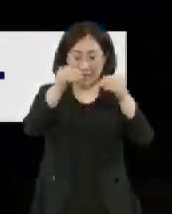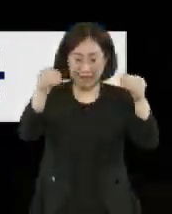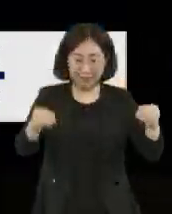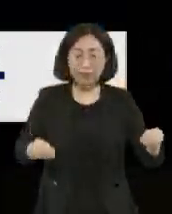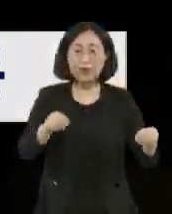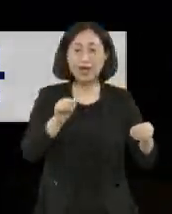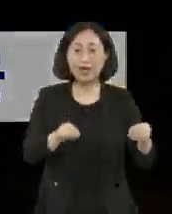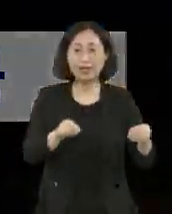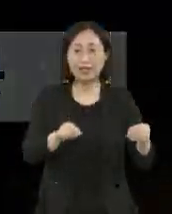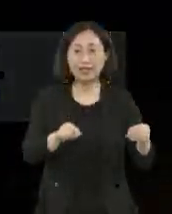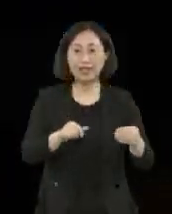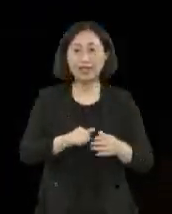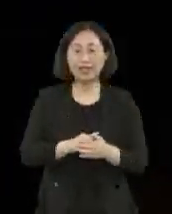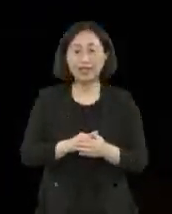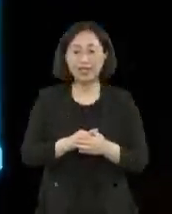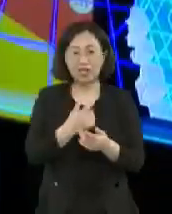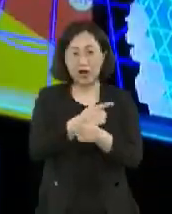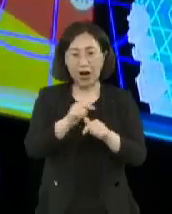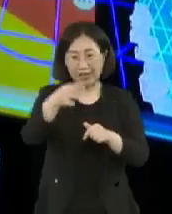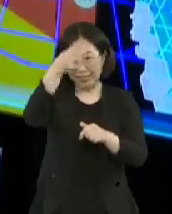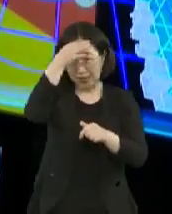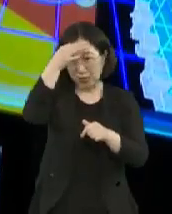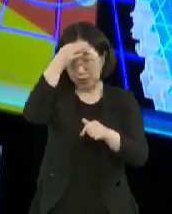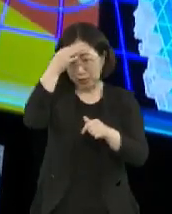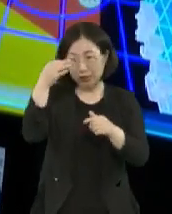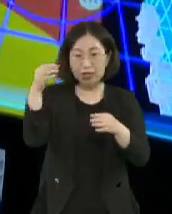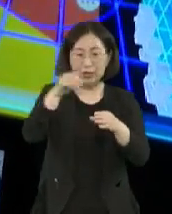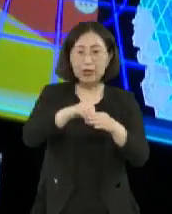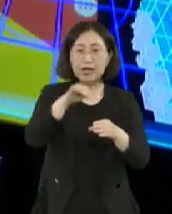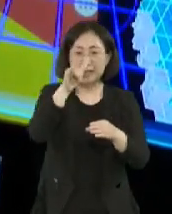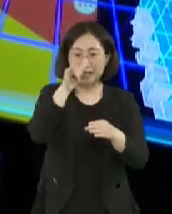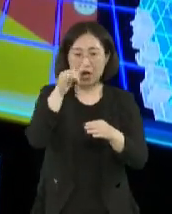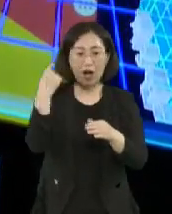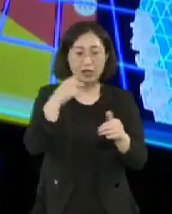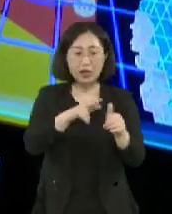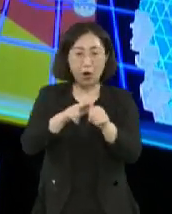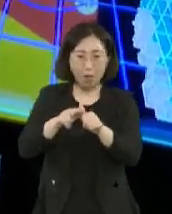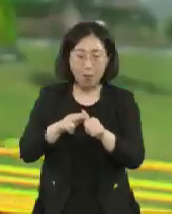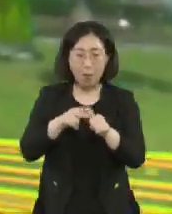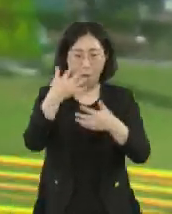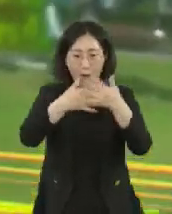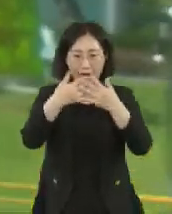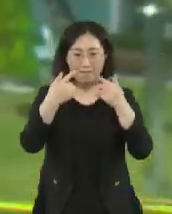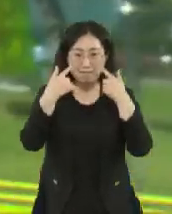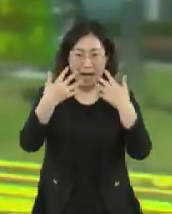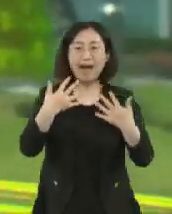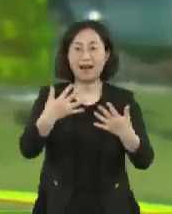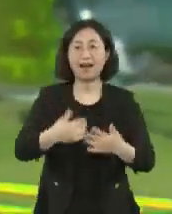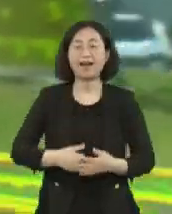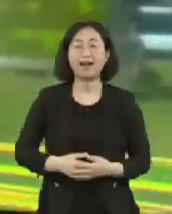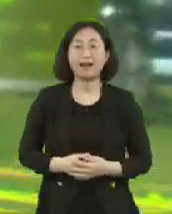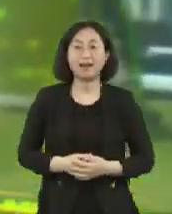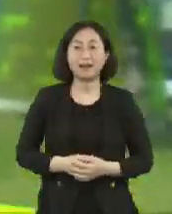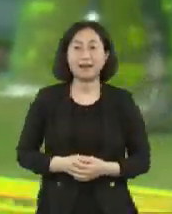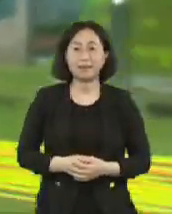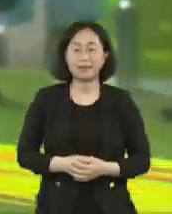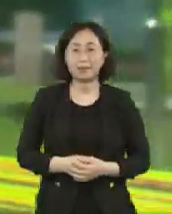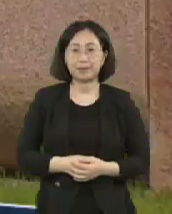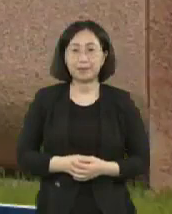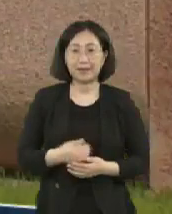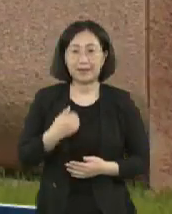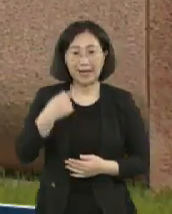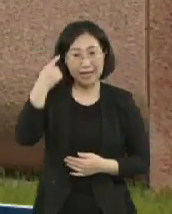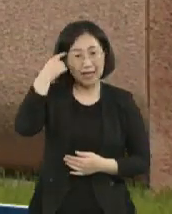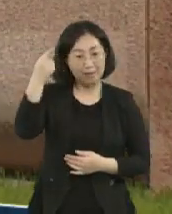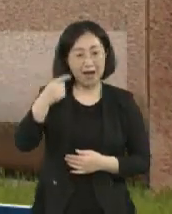디스플레이에는 증강현실 기술 등을 탑재해 차량 정보와 고화질의 영상도 제공하고 있습니다. 저희가